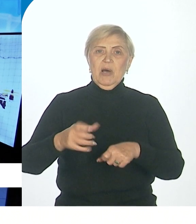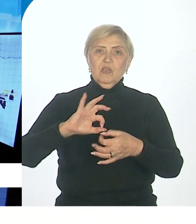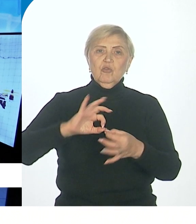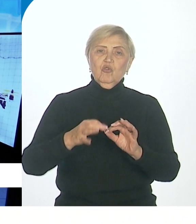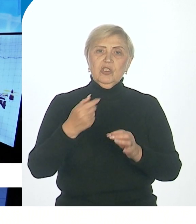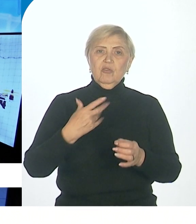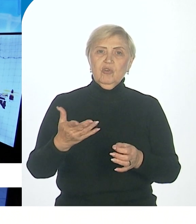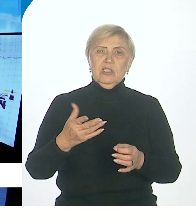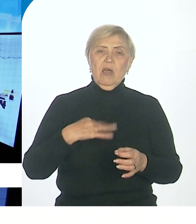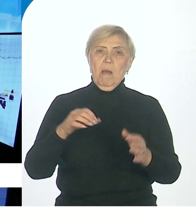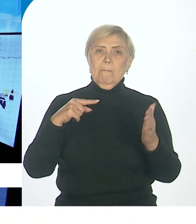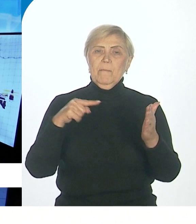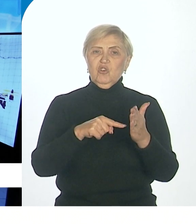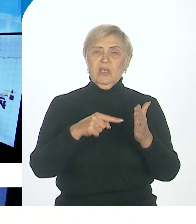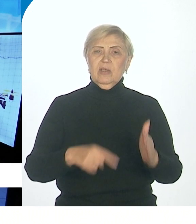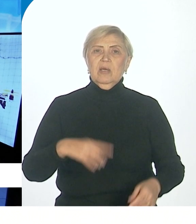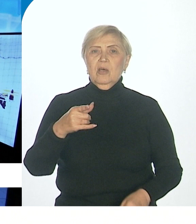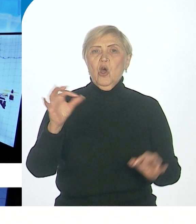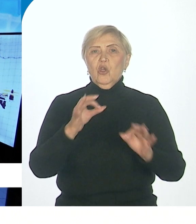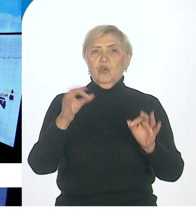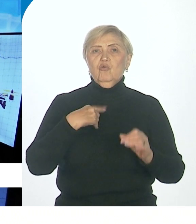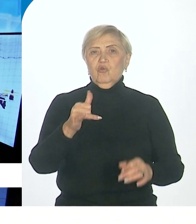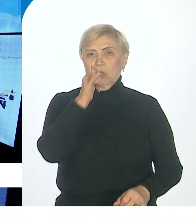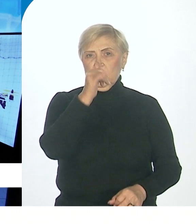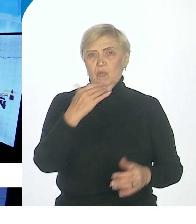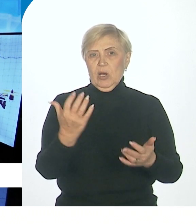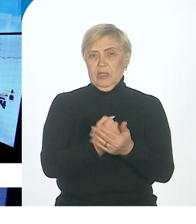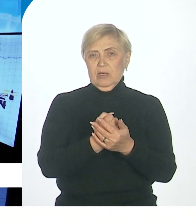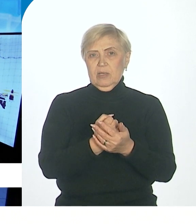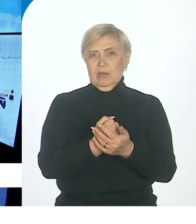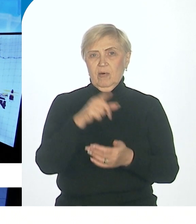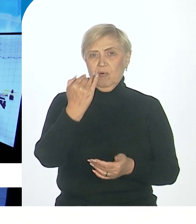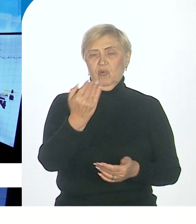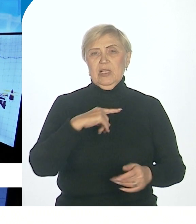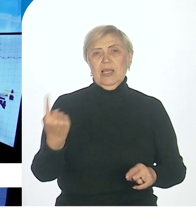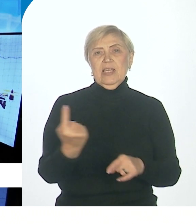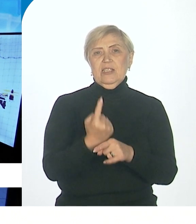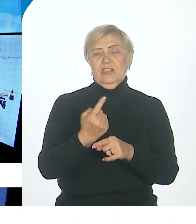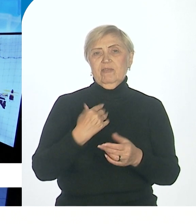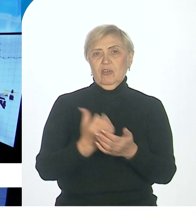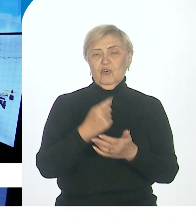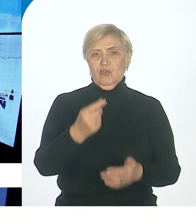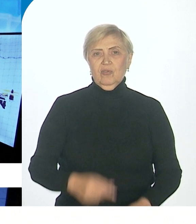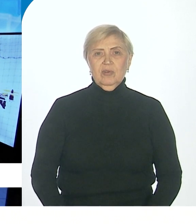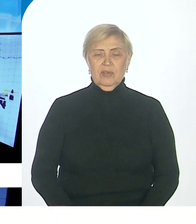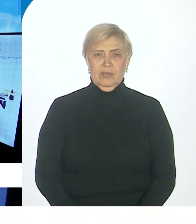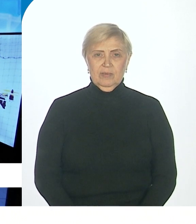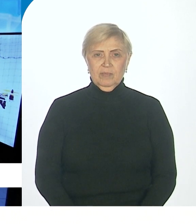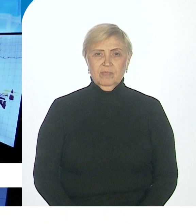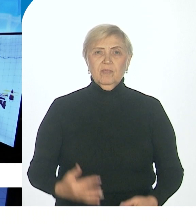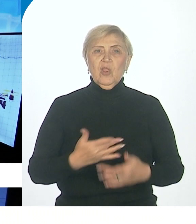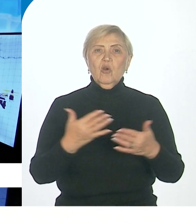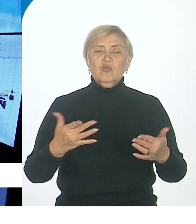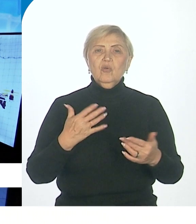мишень, вот он как раз-таки ее нашел. Никто ее не мог найти, и вот единственный. Он единственный нашел. Сколько специализированных предложений о